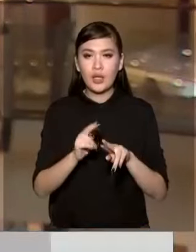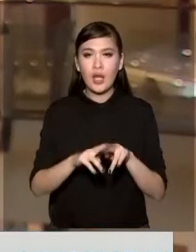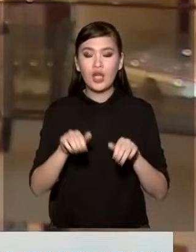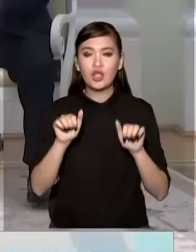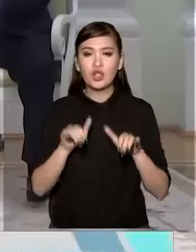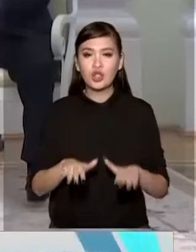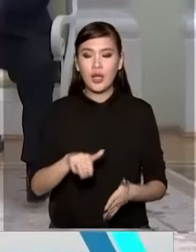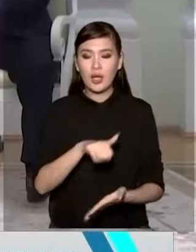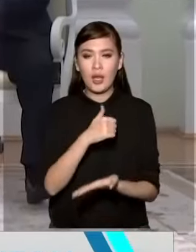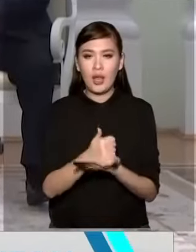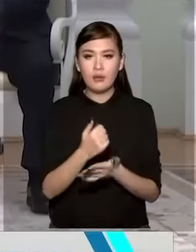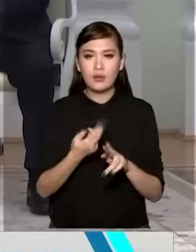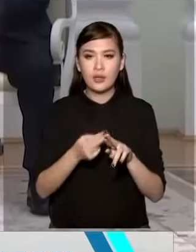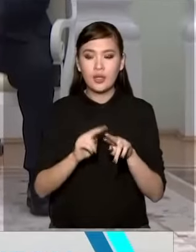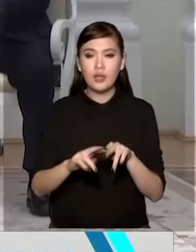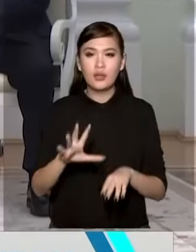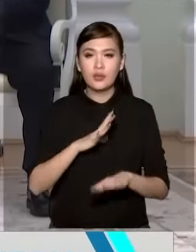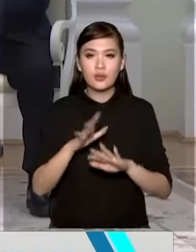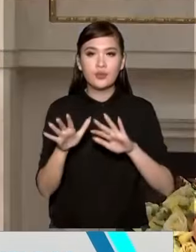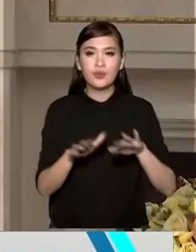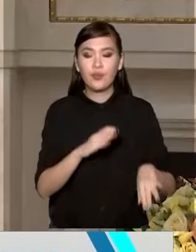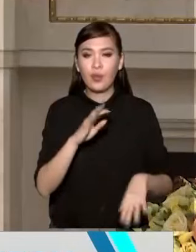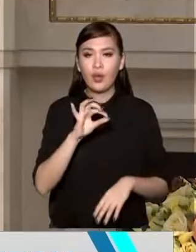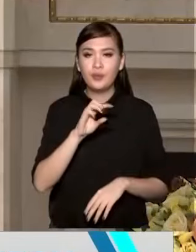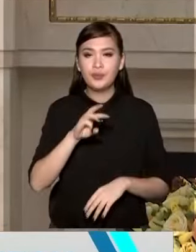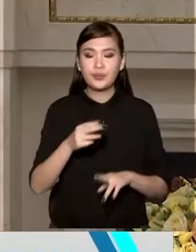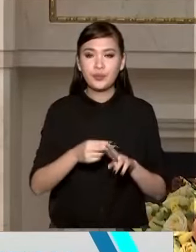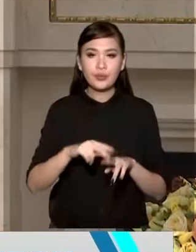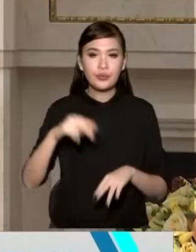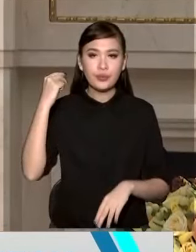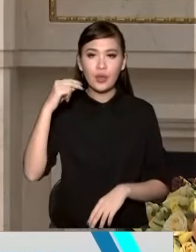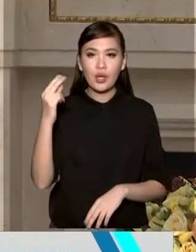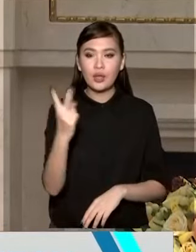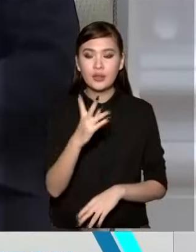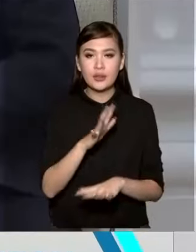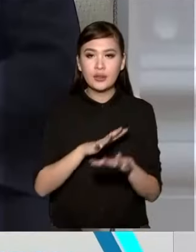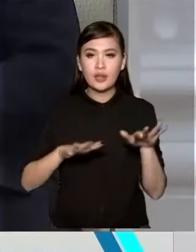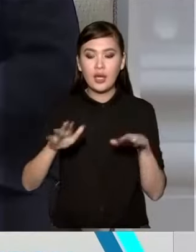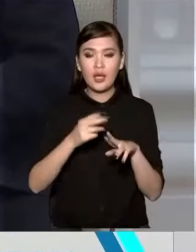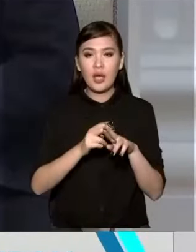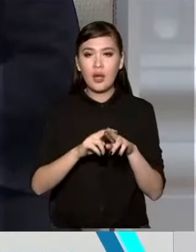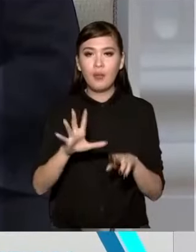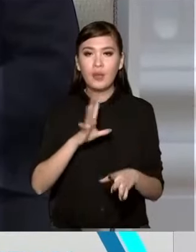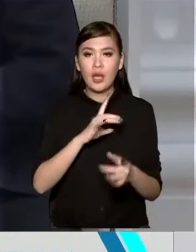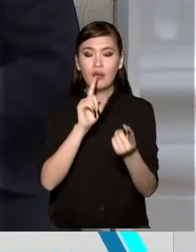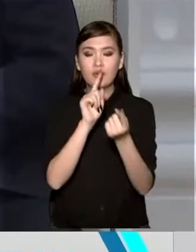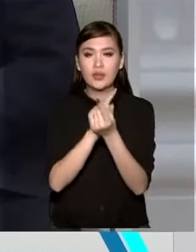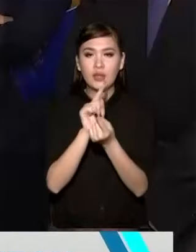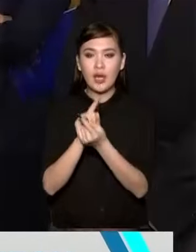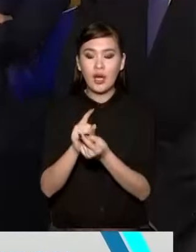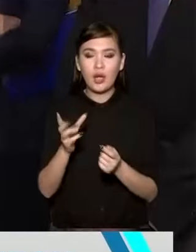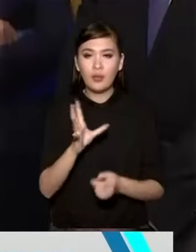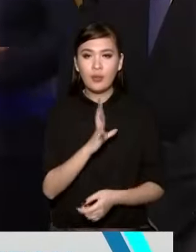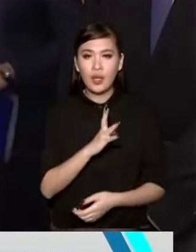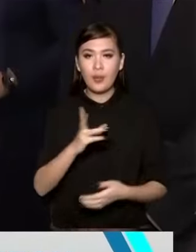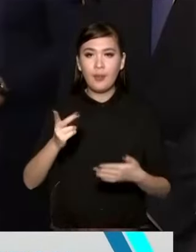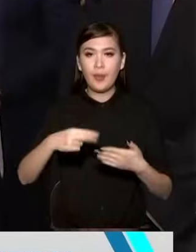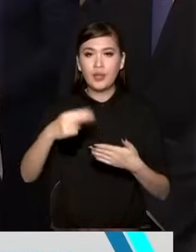решающее, главное. После участия в форуме сотрудничества президенты двух стран провели двустороннюю встречу, по итогам которой